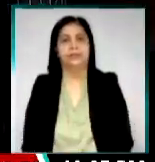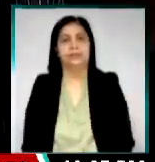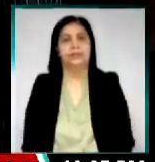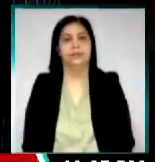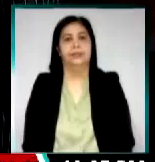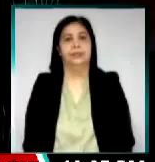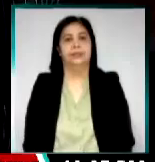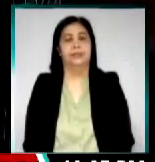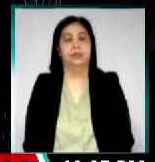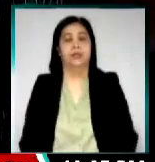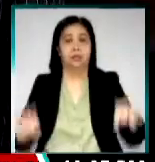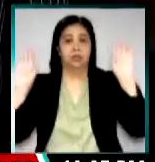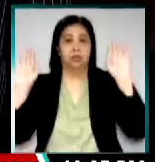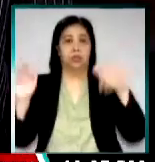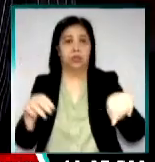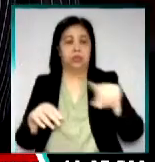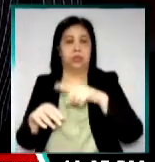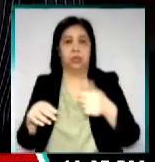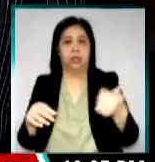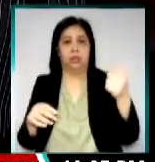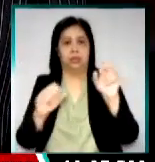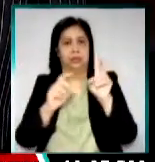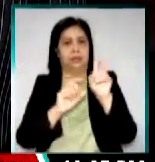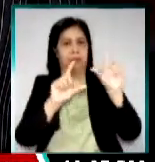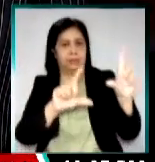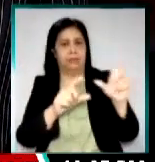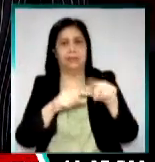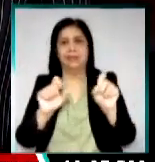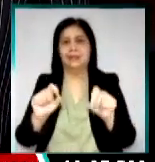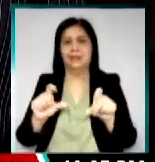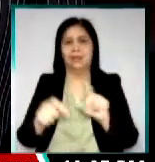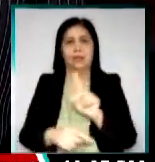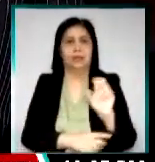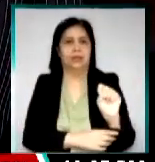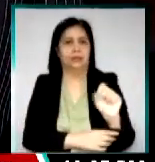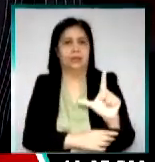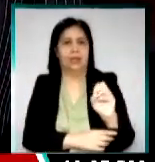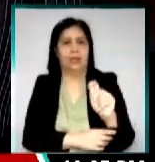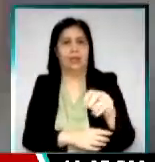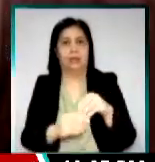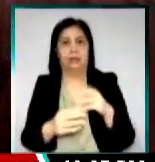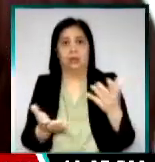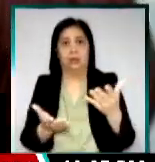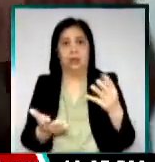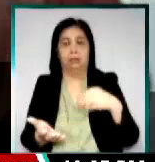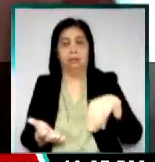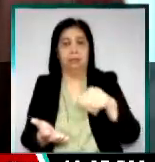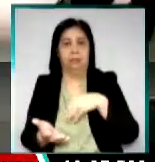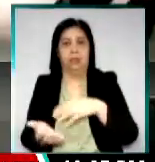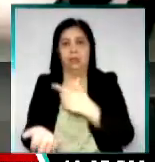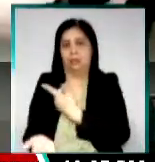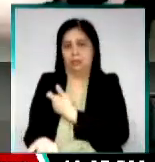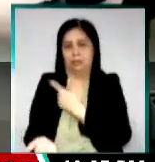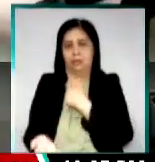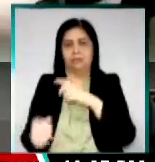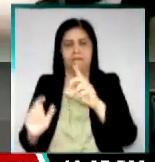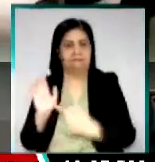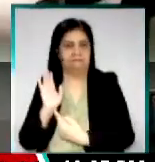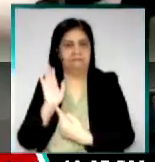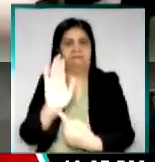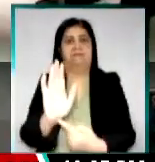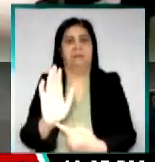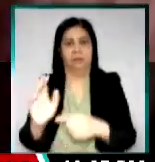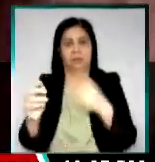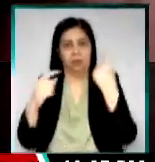Sumuko na sa mga otoridad ang suspect sa pagbebenta ng slot ng bakuna sa Mandaluyong. Iniharap sa publiko ni Mandaluyong Mayor Menchie Abalo si